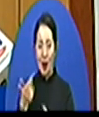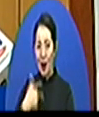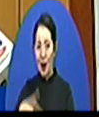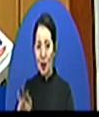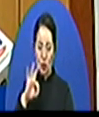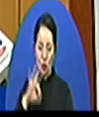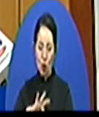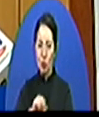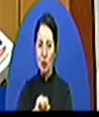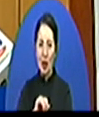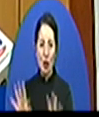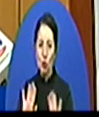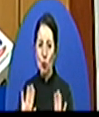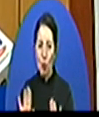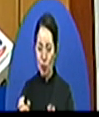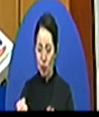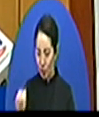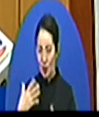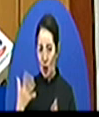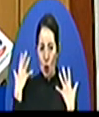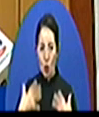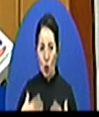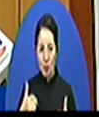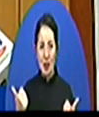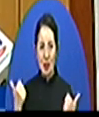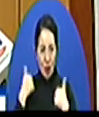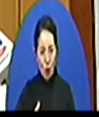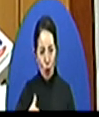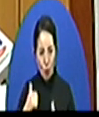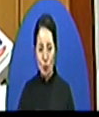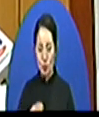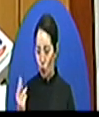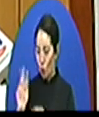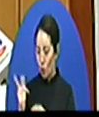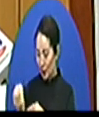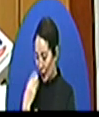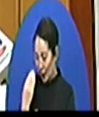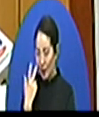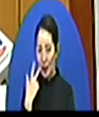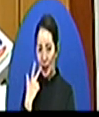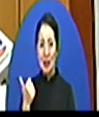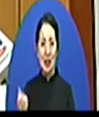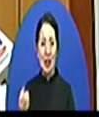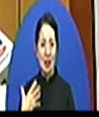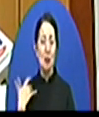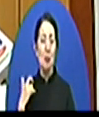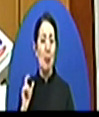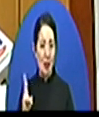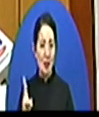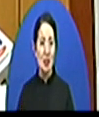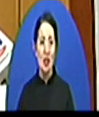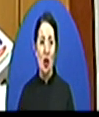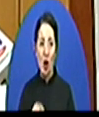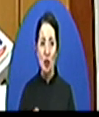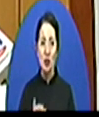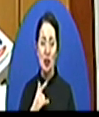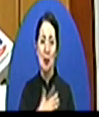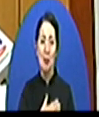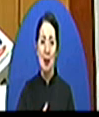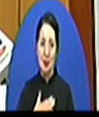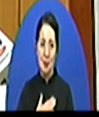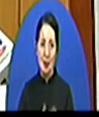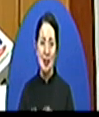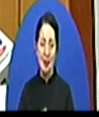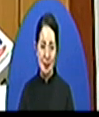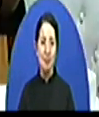болохгүй шүү. Хувцаан сайн хүмүүс гэдэг үгийг бол айгүйх сайн хэлдэг байсан. Тэгээд одоо маш их баярлаа